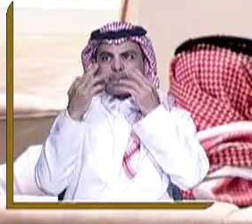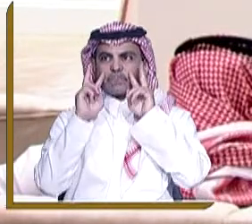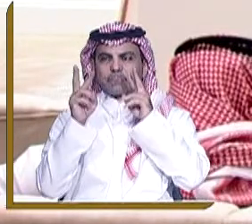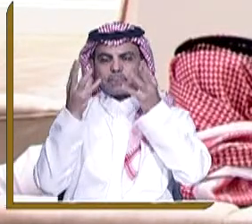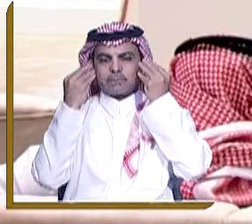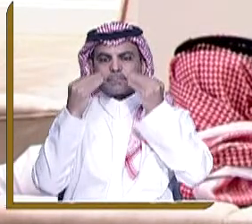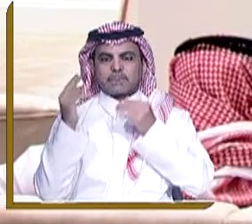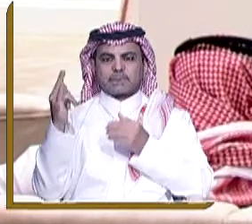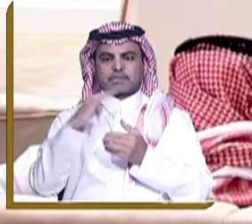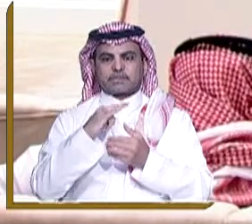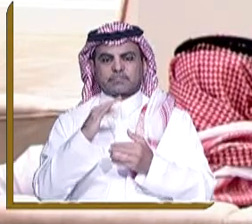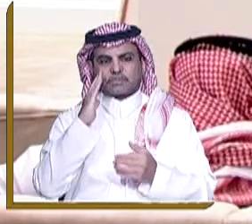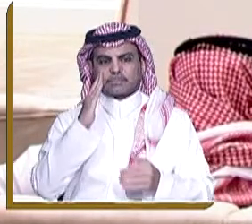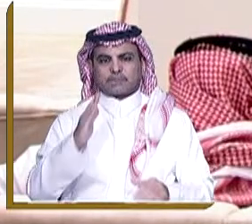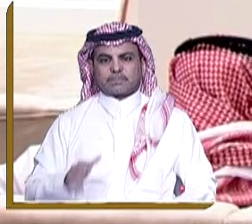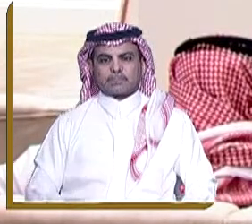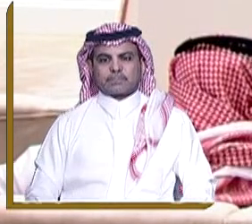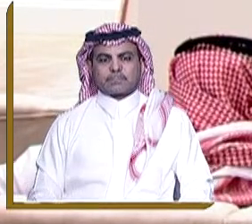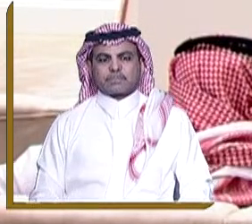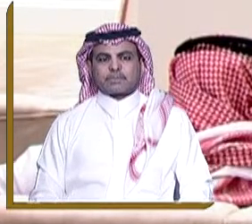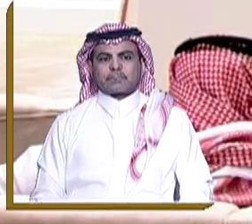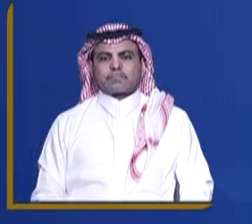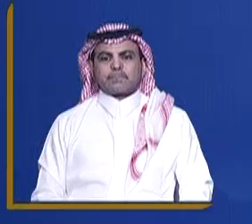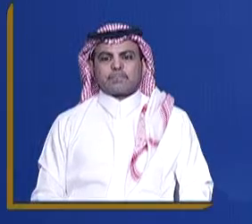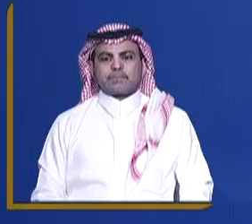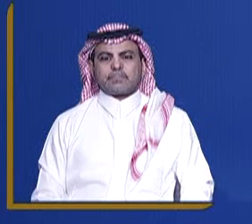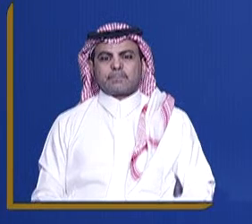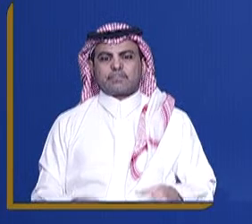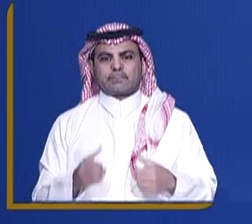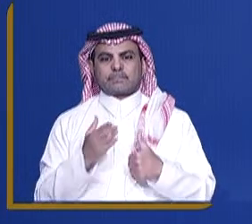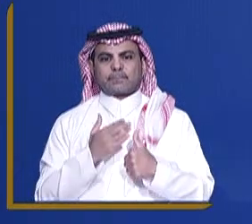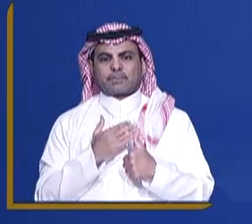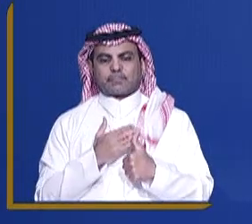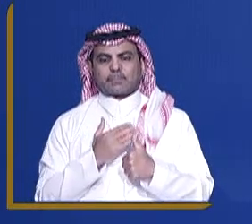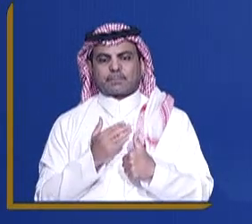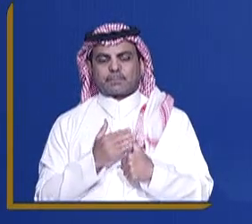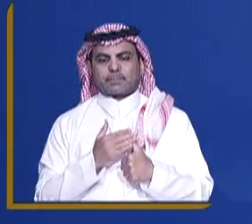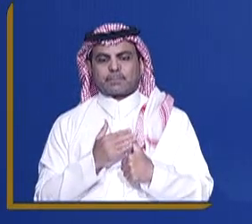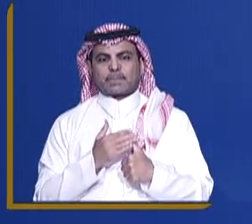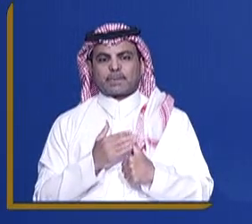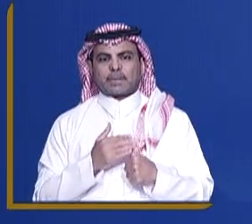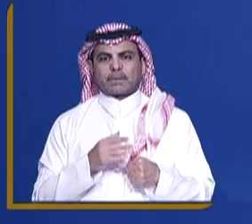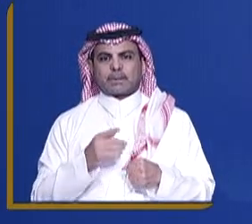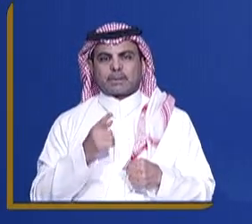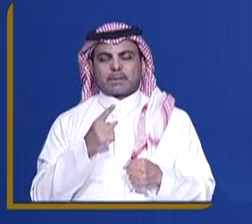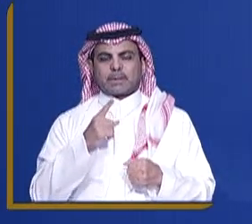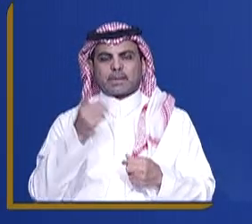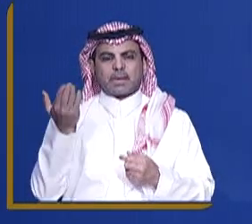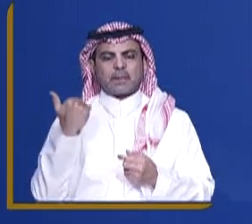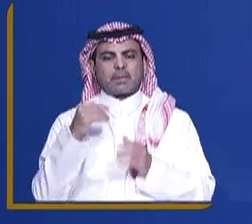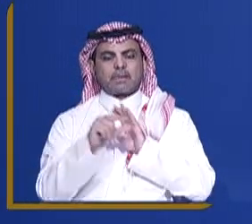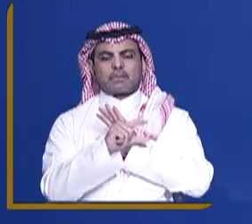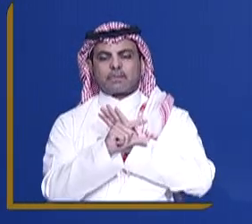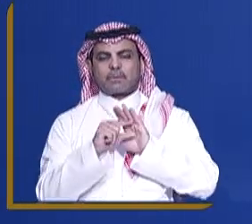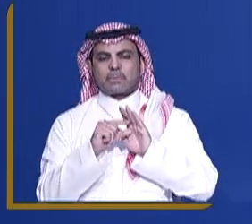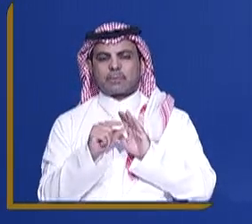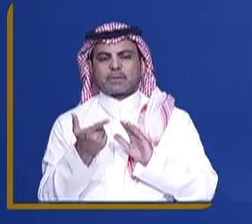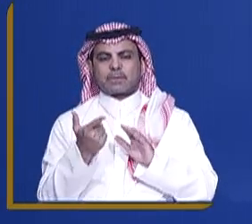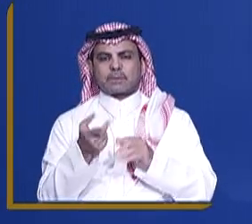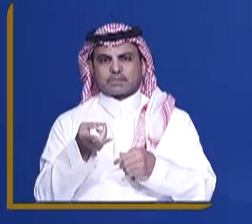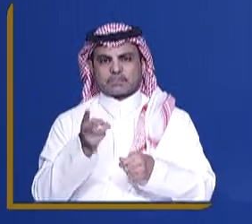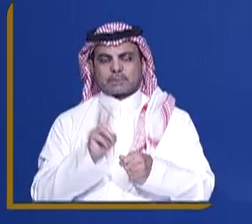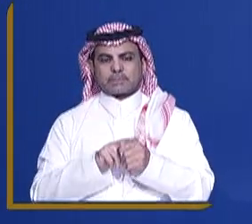يخص التعليم؟ شكرا معالي. عفوا، أعتقد بالنسبة للسؤال الأول يمكن احنا تحدثنا على إعادة